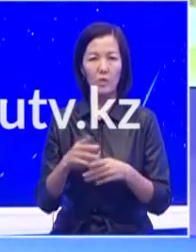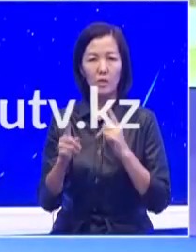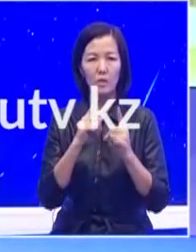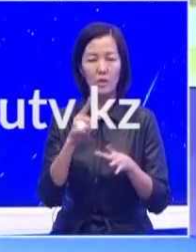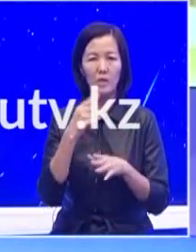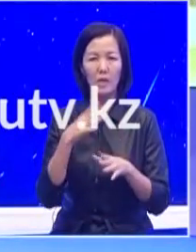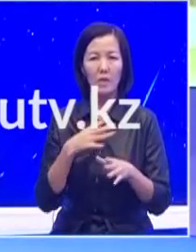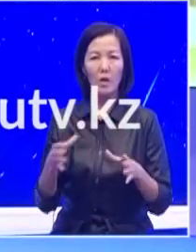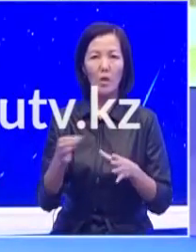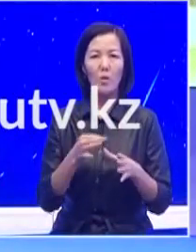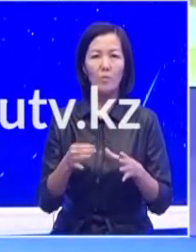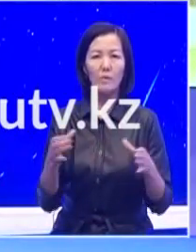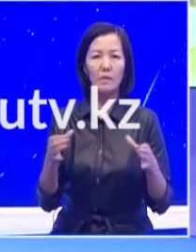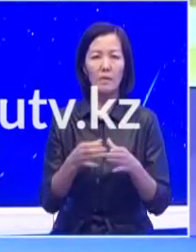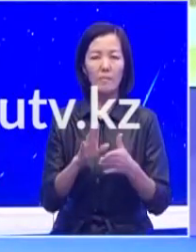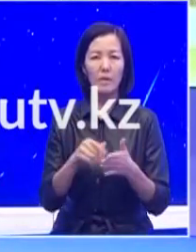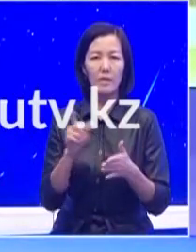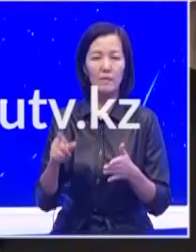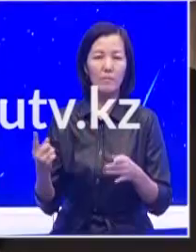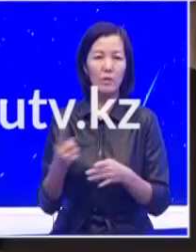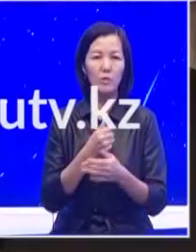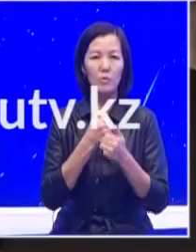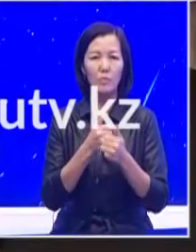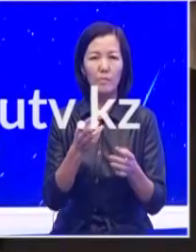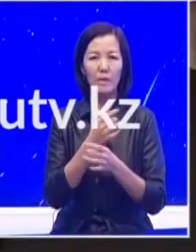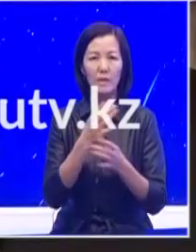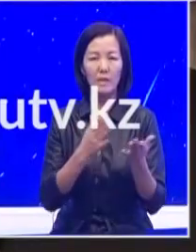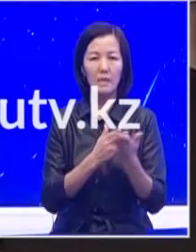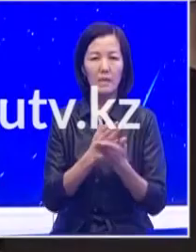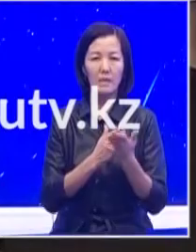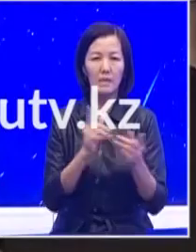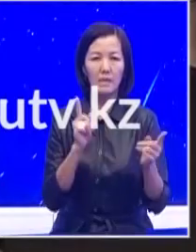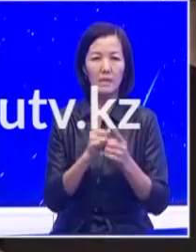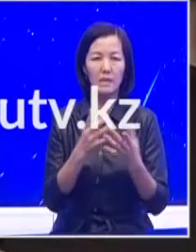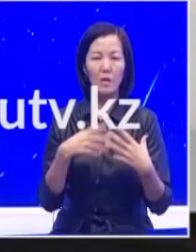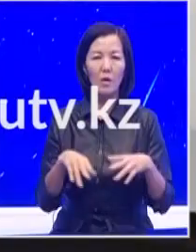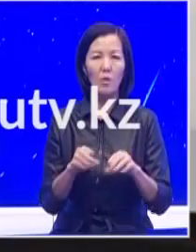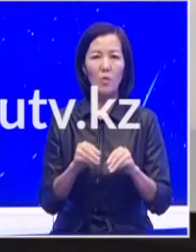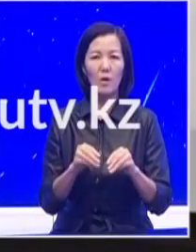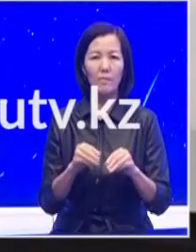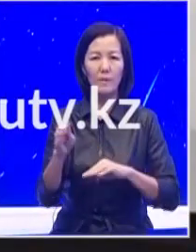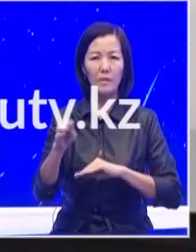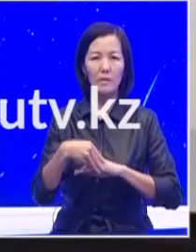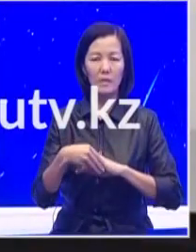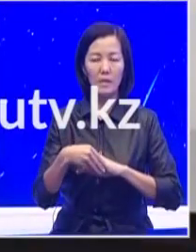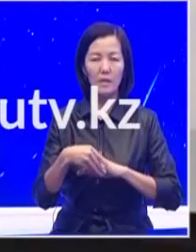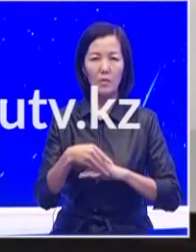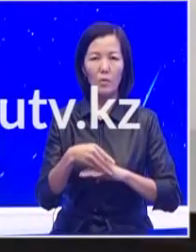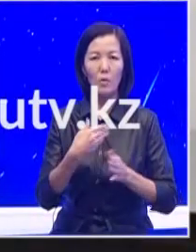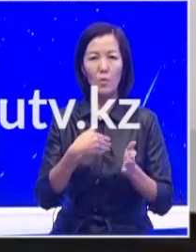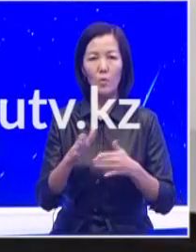айтылды. Облыстық департамент басшысының бірінші орынбасары мәдениет саласының өкілдерімен кездесіп, қоғамдағы кеселді жою жолдарын